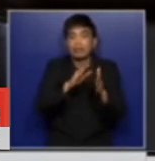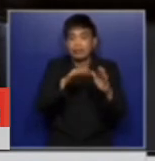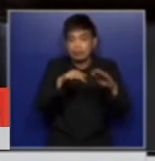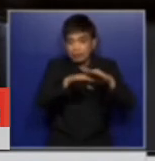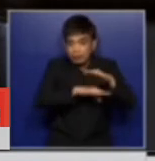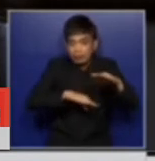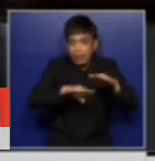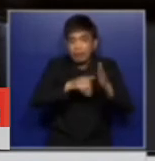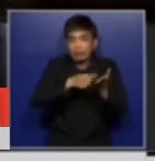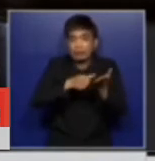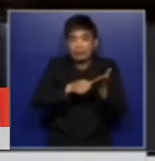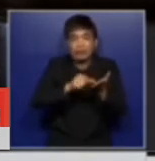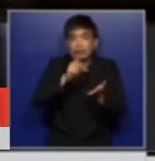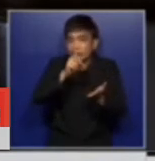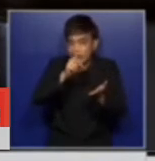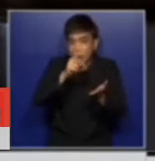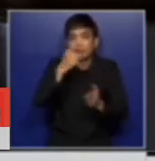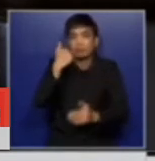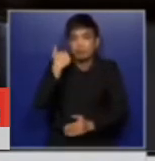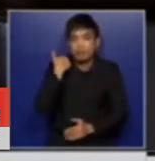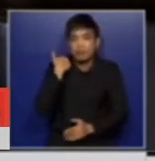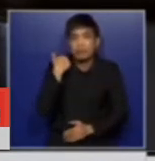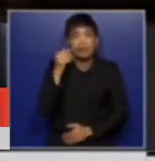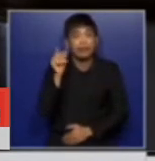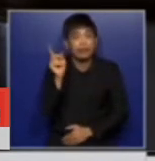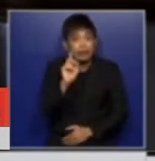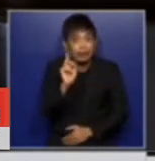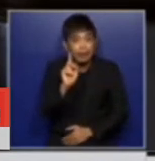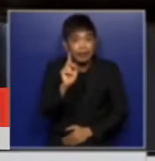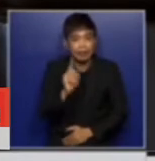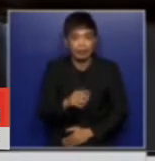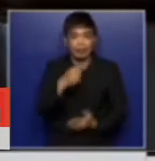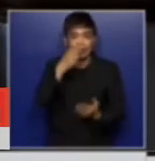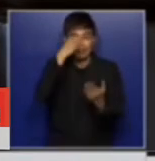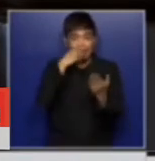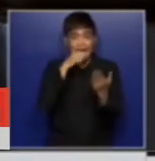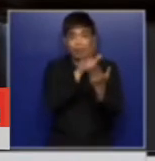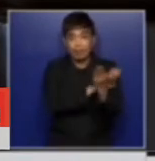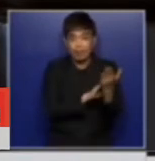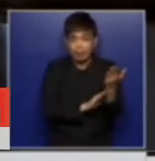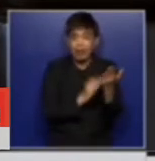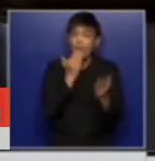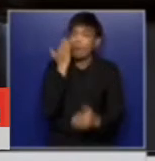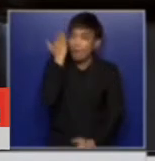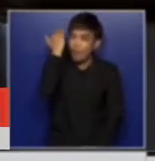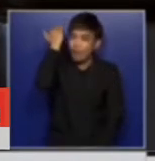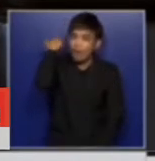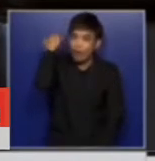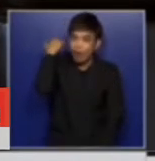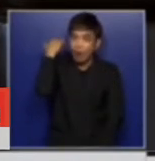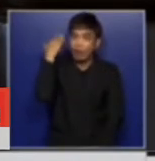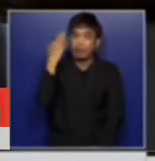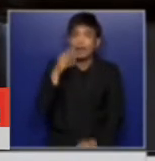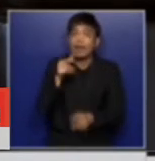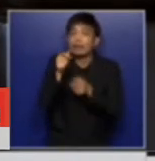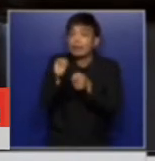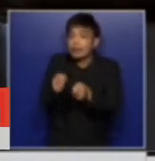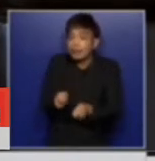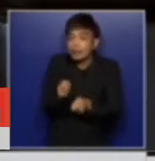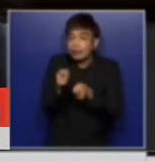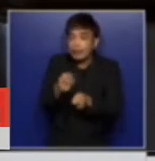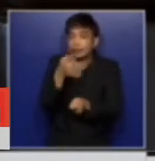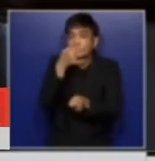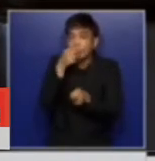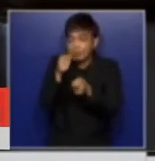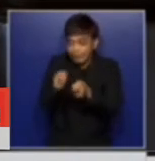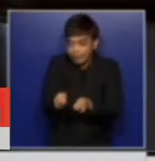ๆท่านประธานที่เคารพครับประเทศไทยเคยเป็นประเทศเกษตรกรรมต่อมาส